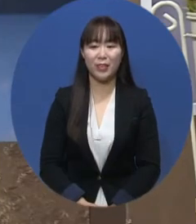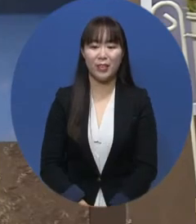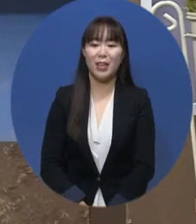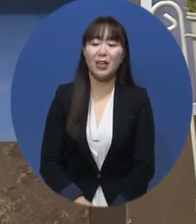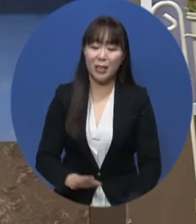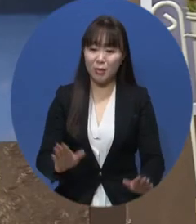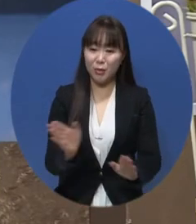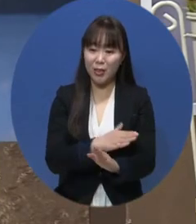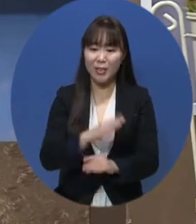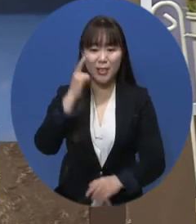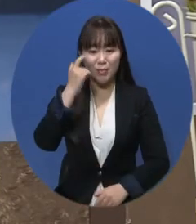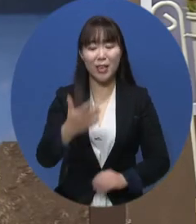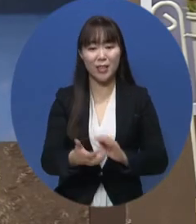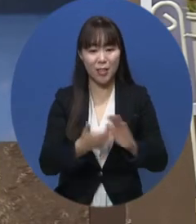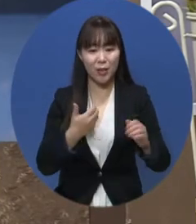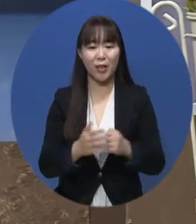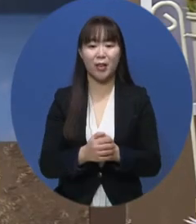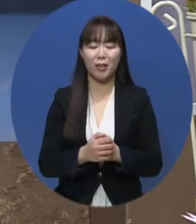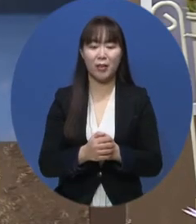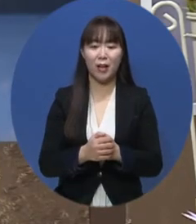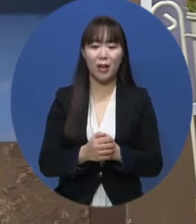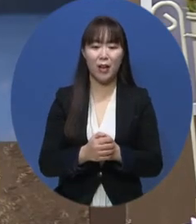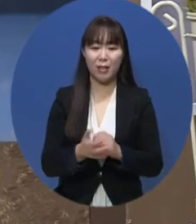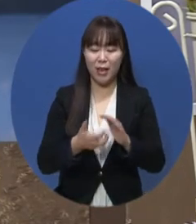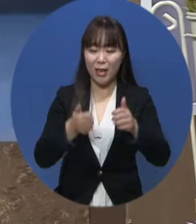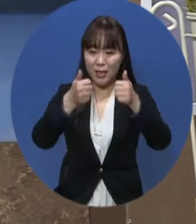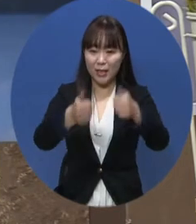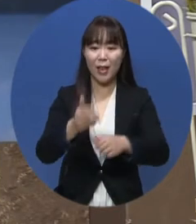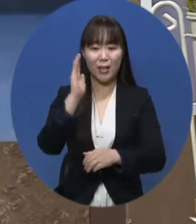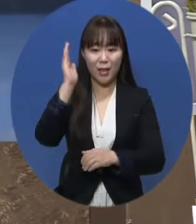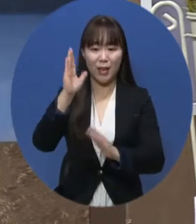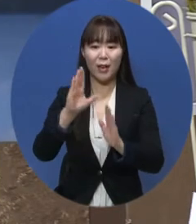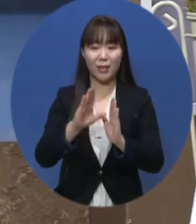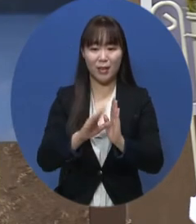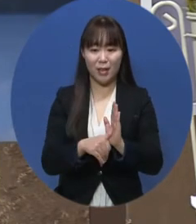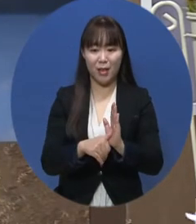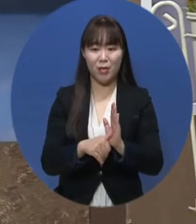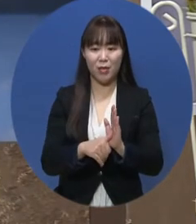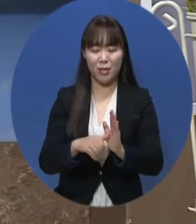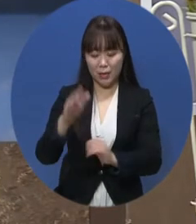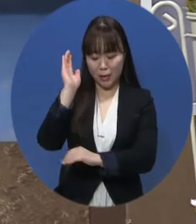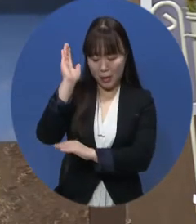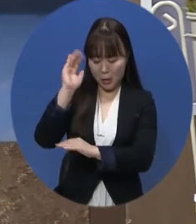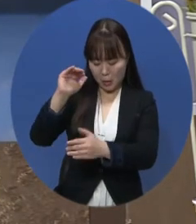본격적인 질문에 들어가기 앞서서 이제 앞서서 인사 말씀에서도